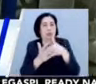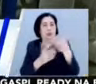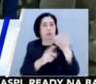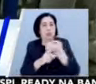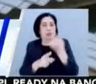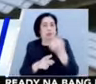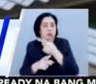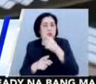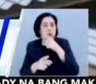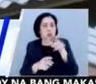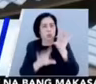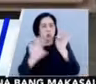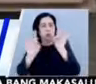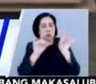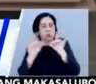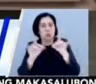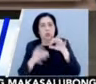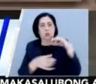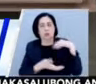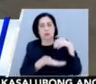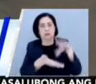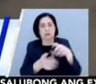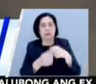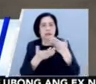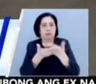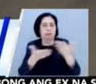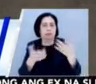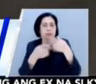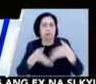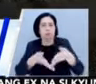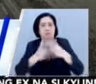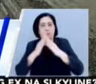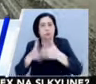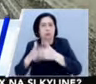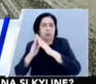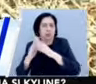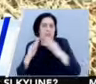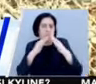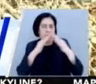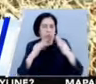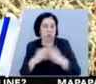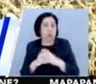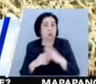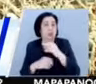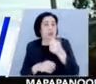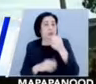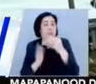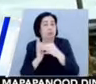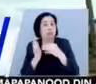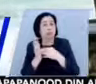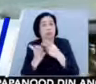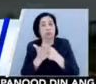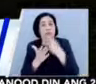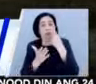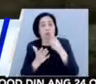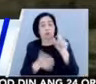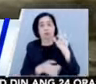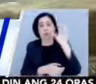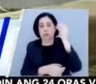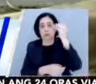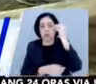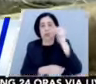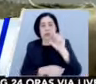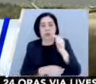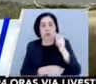benepisyaryo mga materyales para sa muling pagpapatuyo ng mga nasirang bahay at ph10 milyong piso para sa lokal na pamahalaan